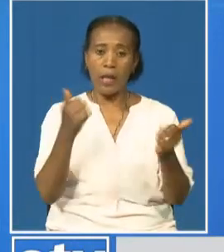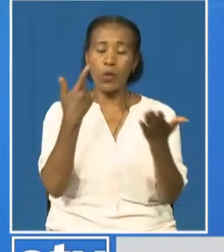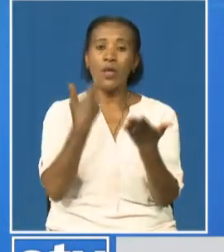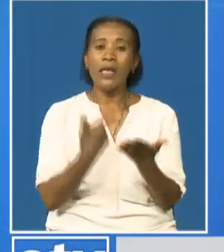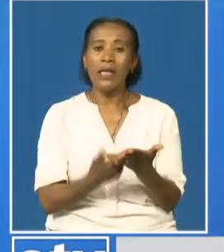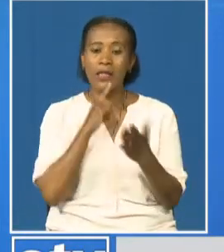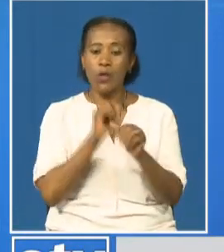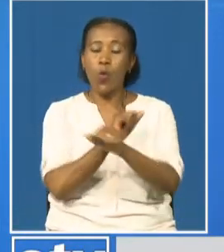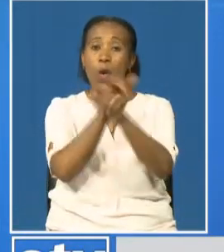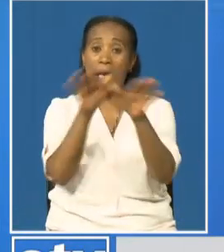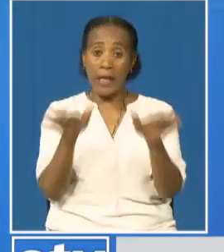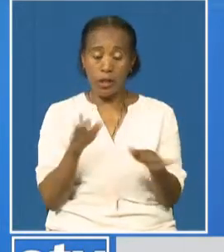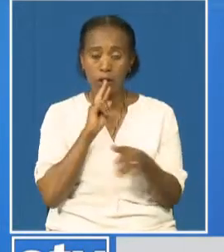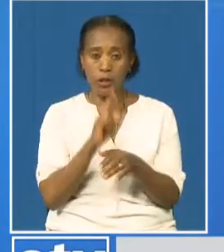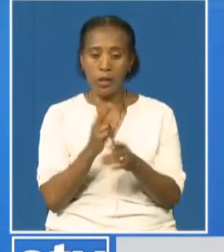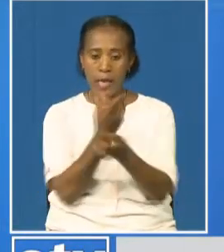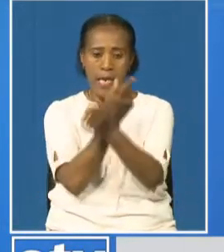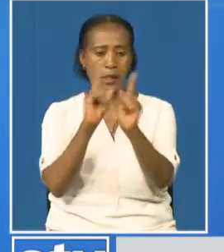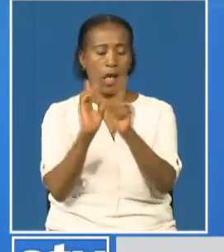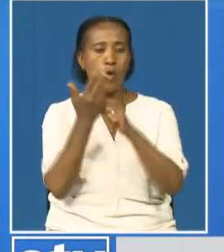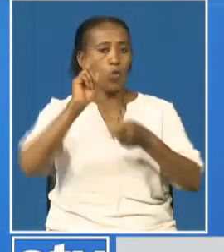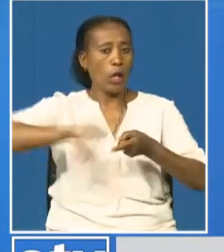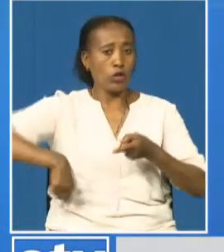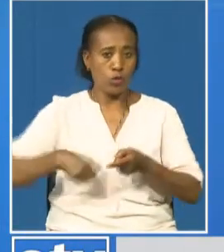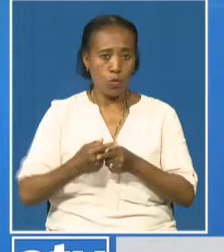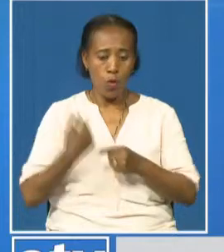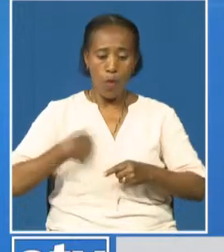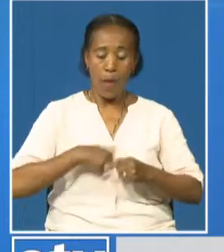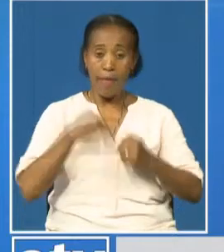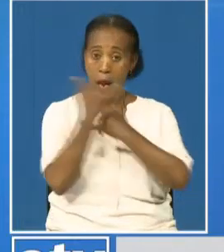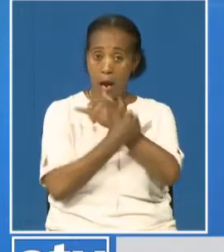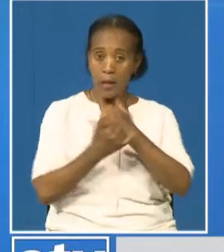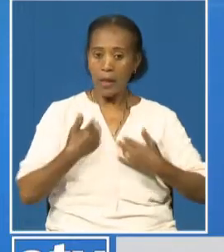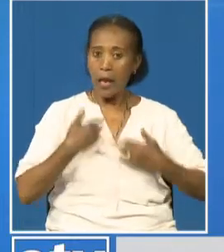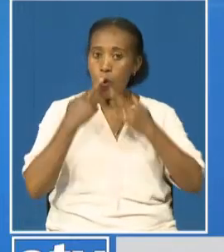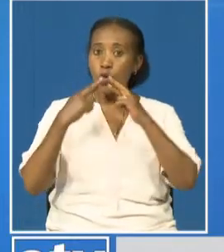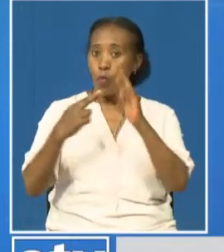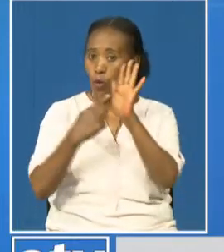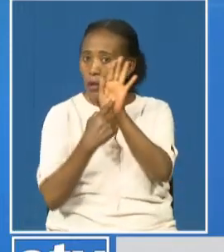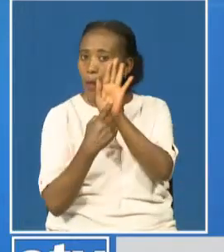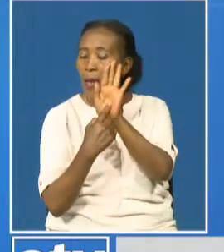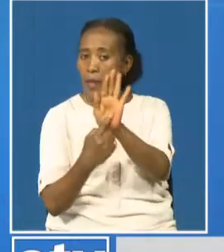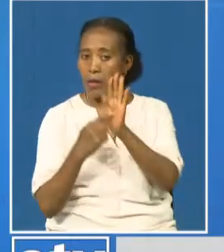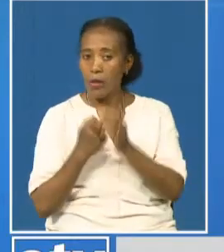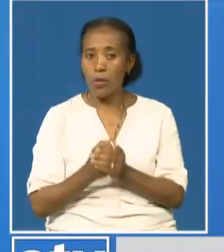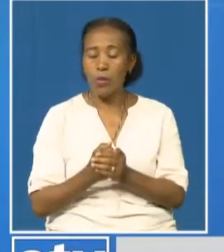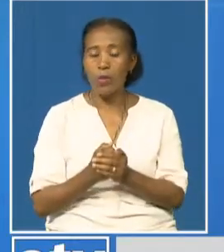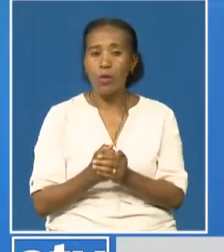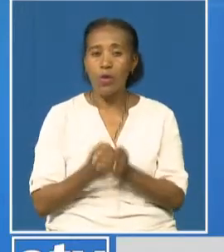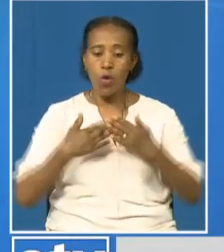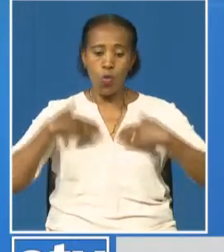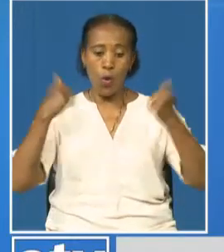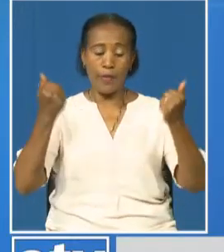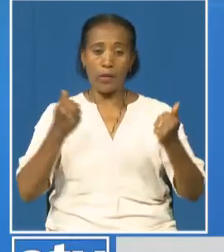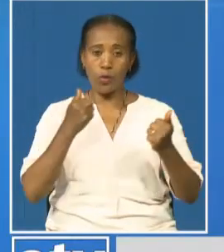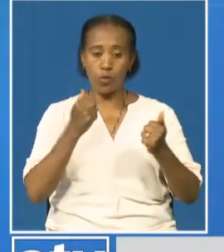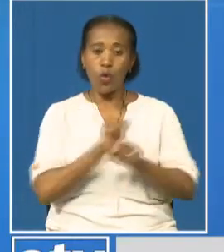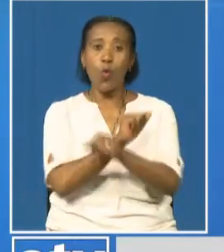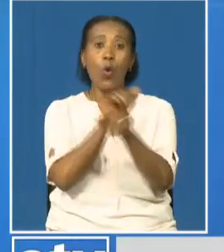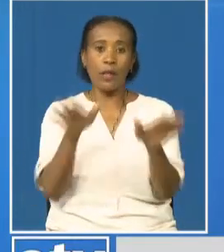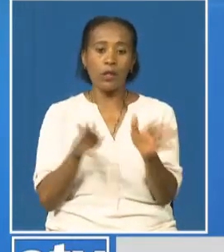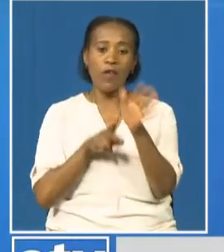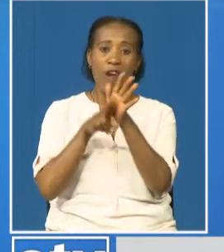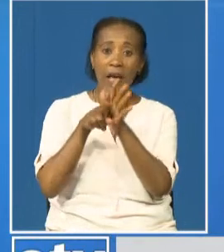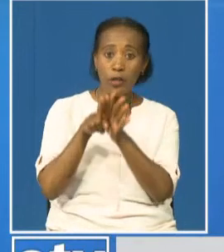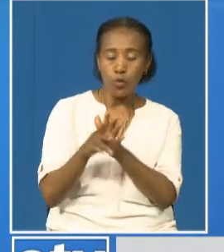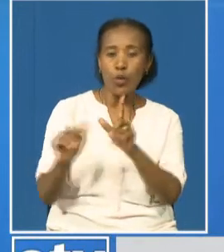ከዚህ ወረርሺኝ ነጻ ሊሆኑ አይችሉም። በእኛም ሀገር ያለው ሪፖርት እንደሚያሳየው ወጣቶችን ወረርሽኙ